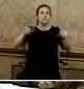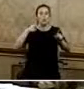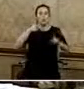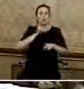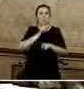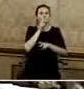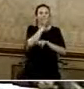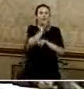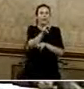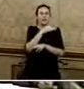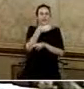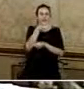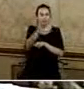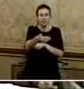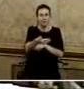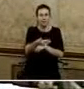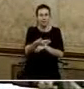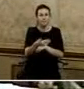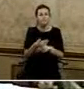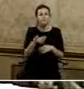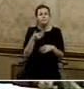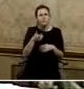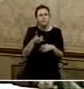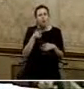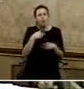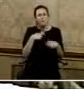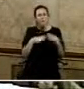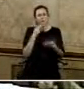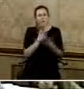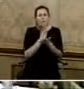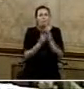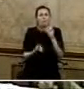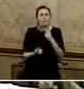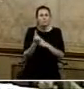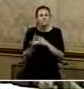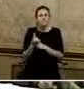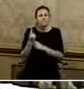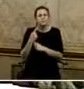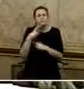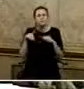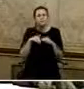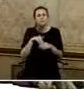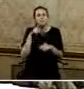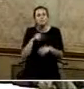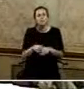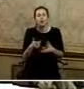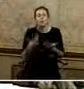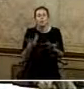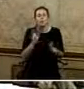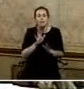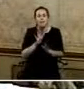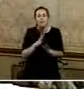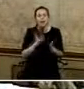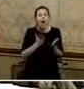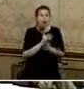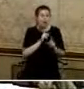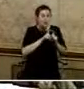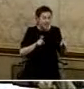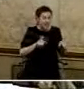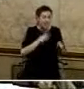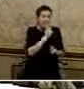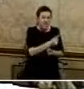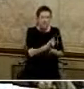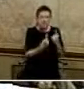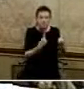više nemate pogleda. Takvi problemi se stalno javljaju i znači, to je zapravo neizbižno kada se gradi zgrada po zgrada. Stoga je